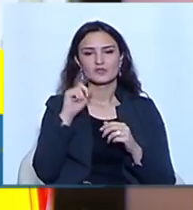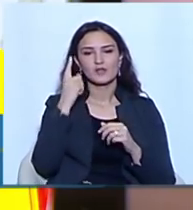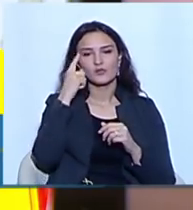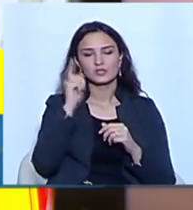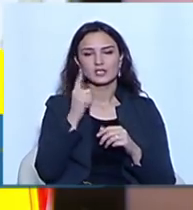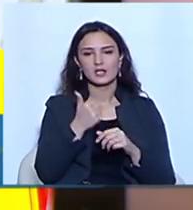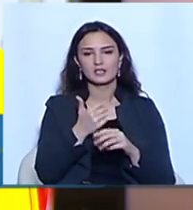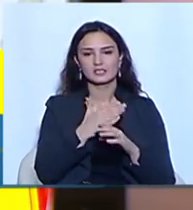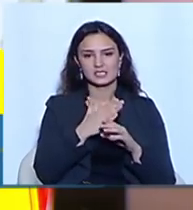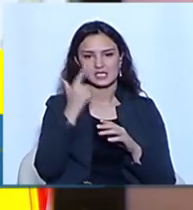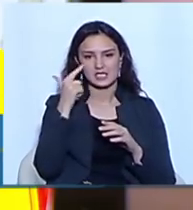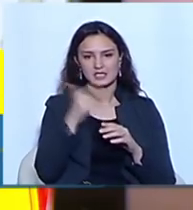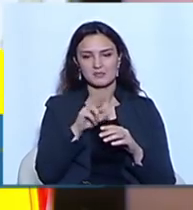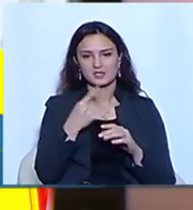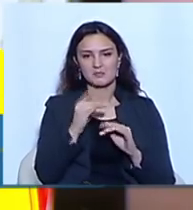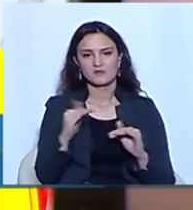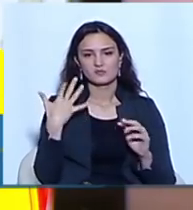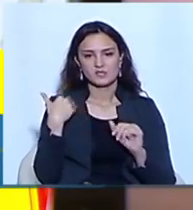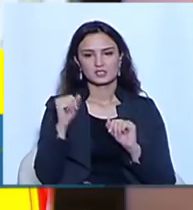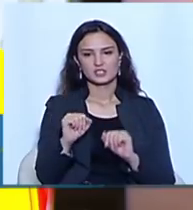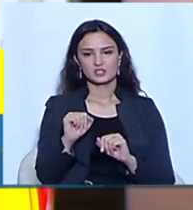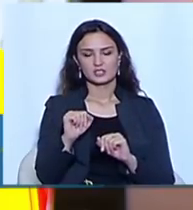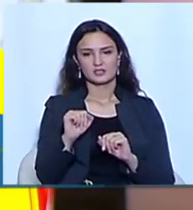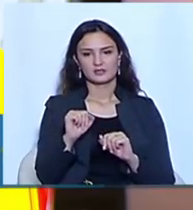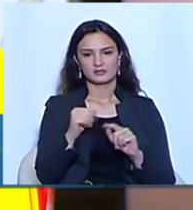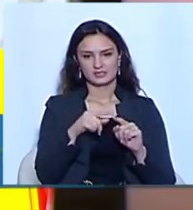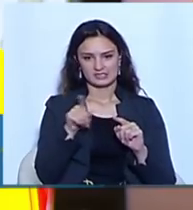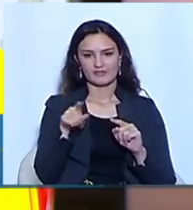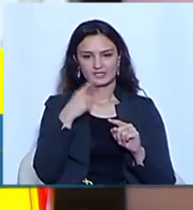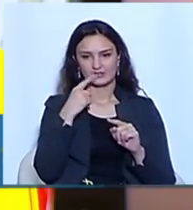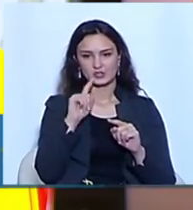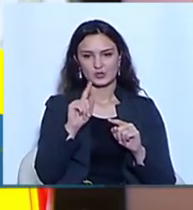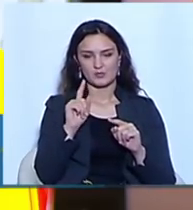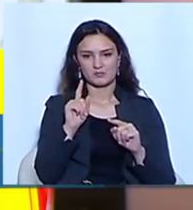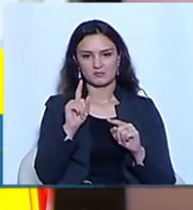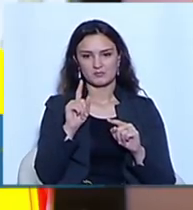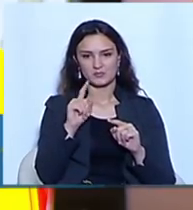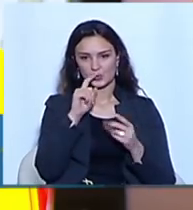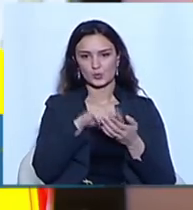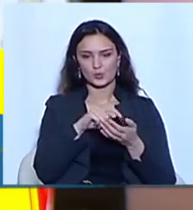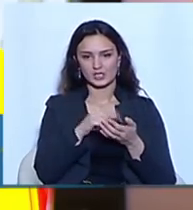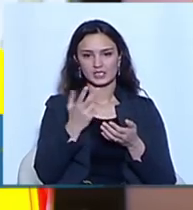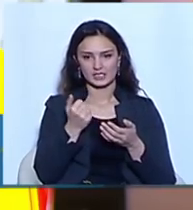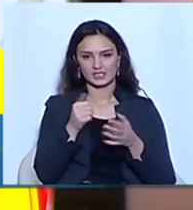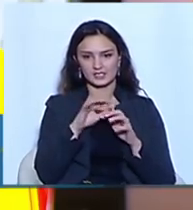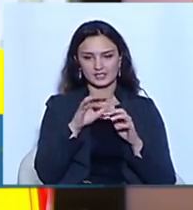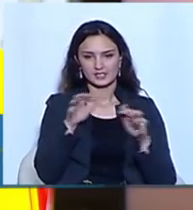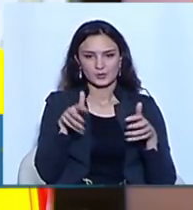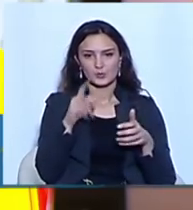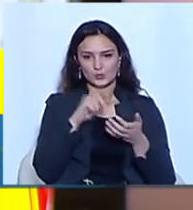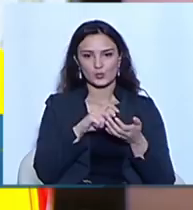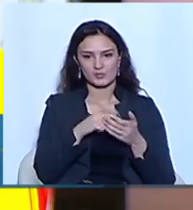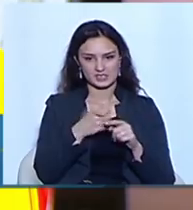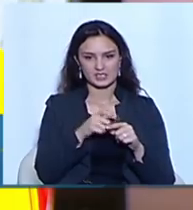გგონია რა არის კარგი განათლება და ბავშვის ხარდაჭერა? აი თქვენ ახსენეთ რომ კრუხი ვარო. კრუხობა რაღაცა პლანში არის